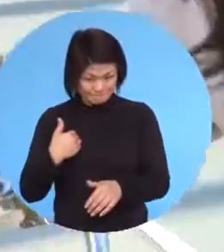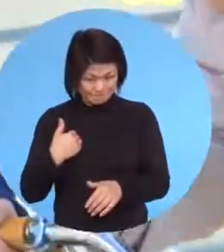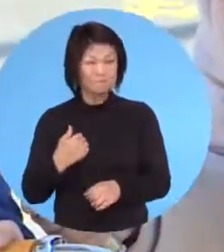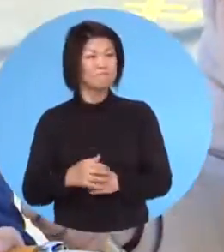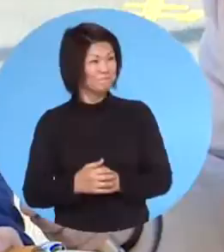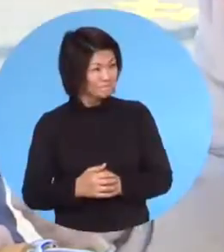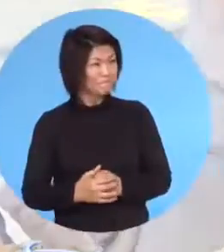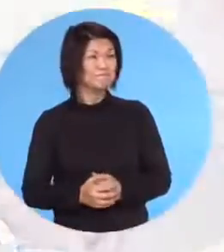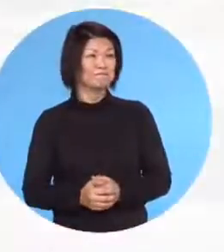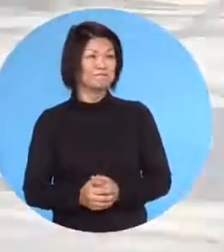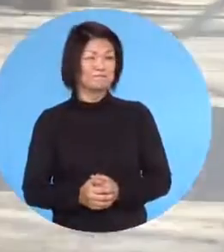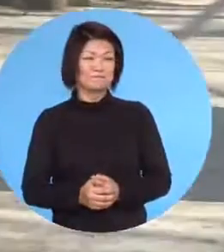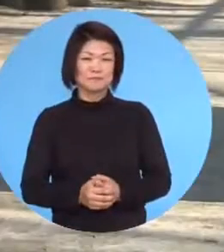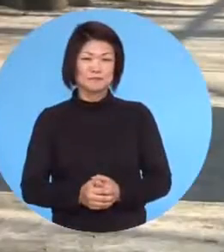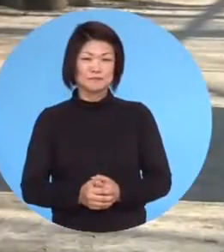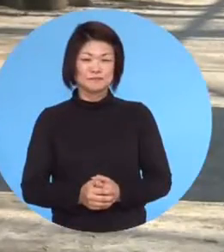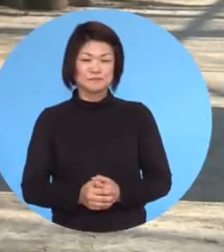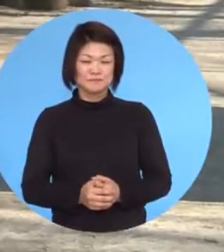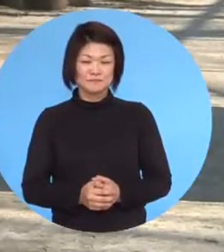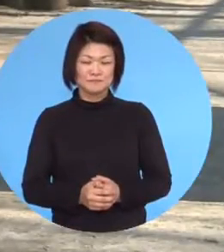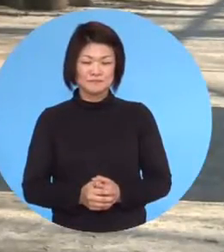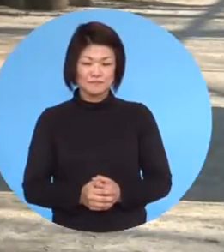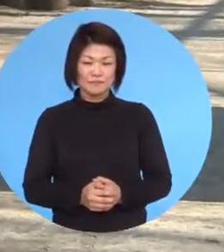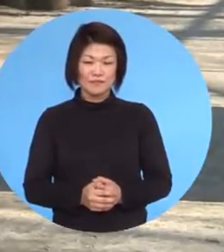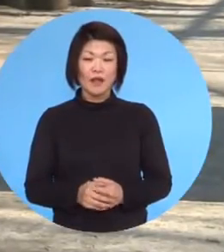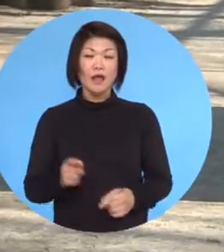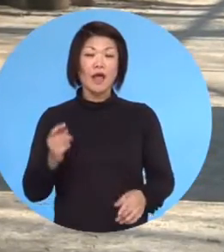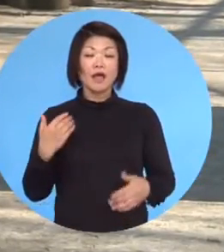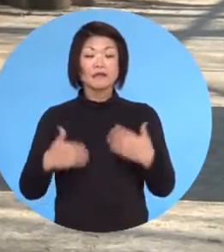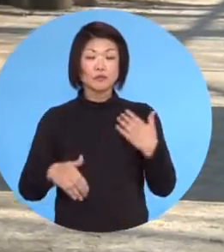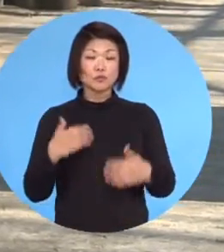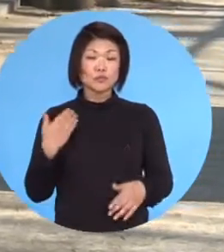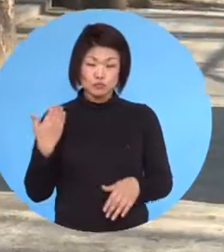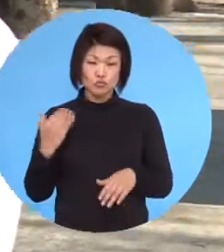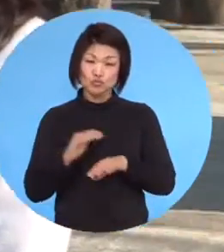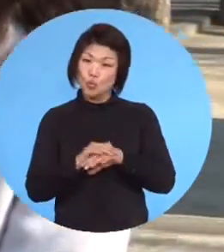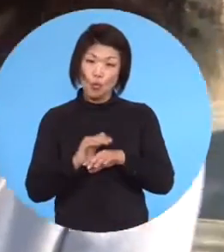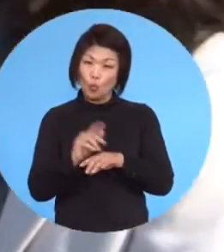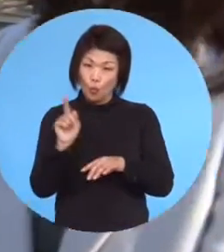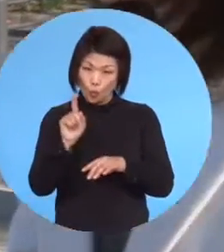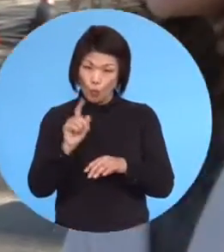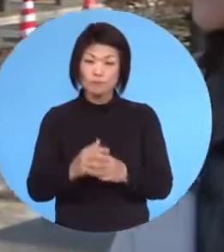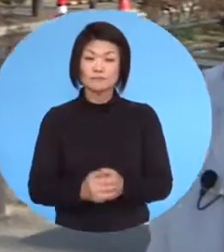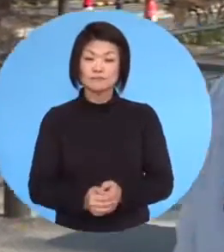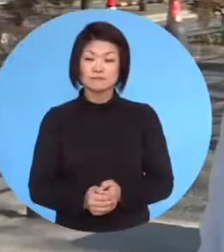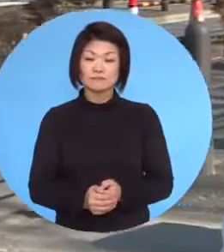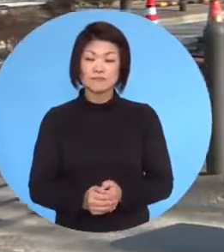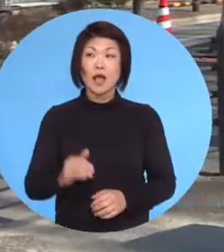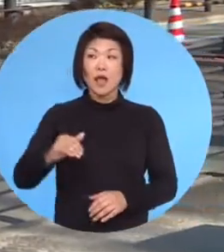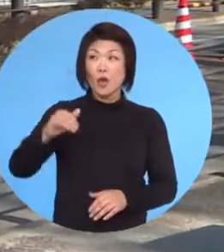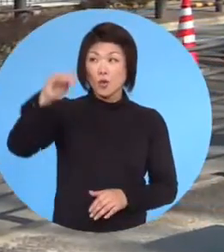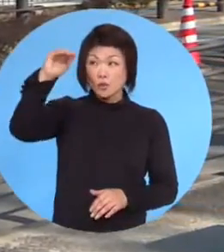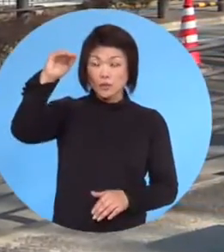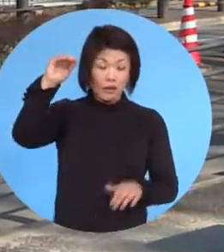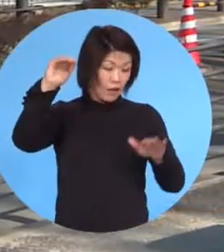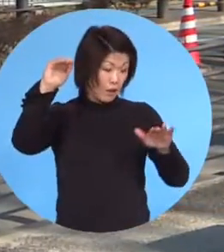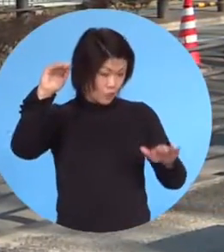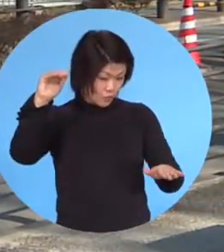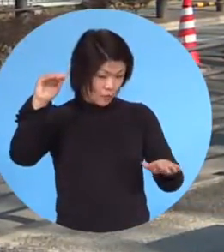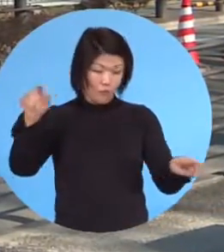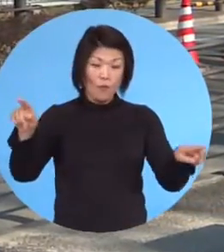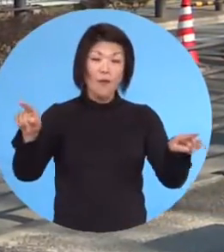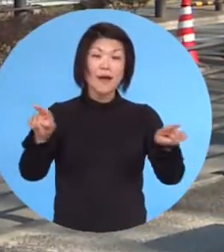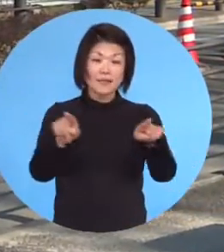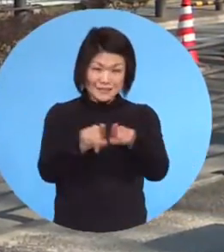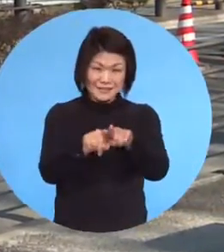ましたか？こちらの公園どのように楽しんでいただきたいですか？ はい、大人の方につきましては、お子